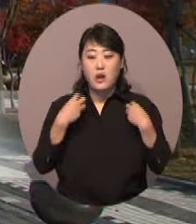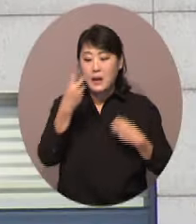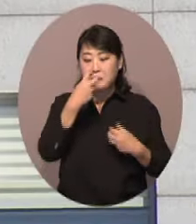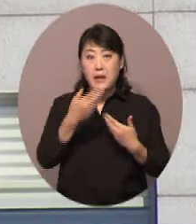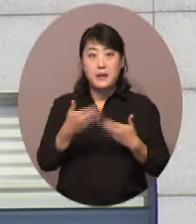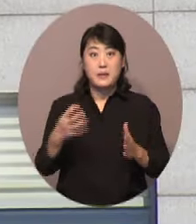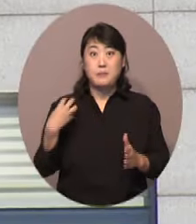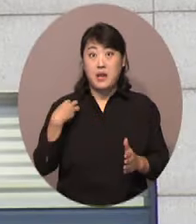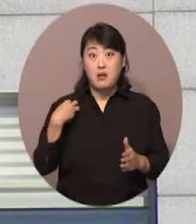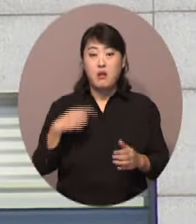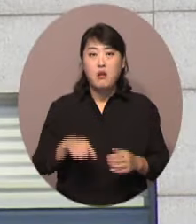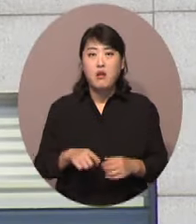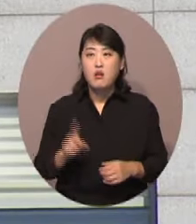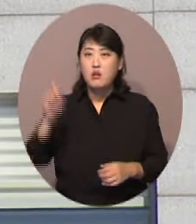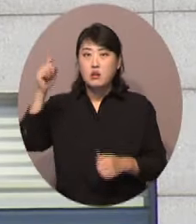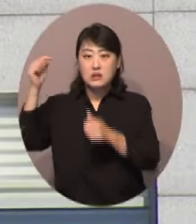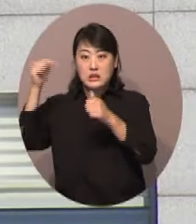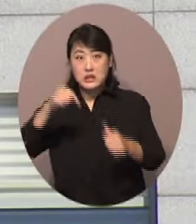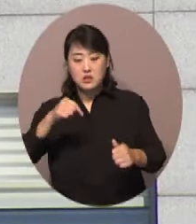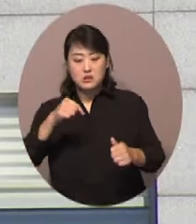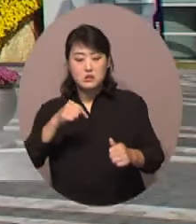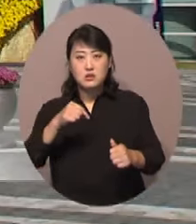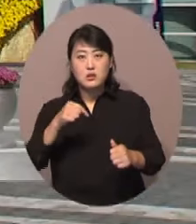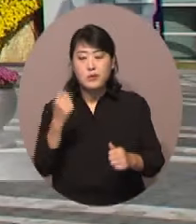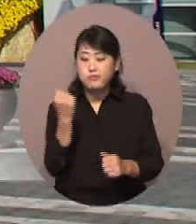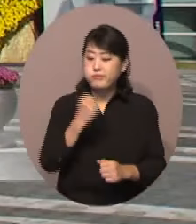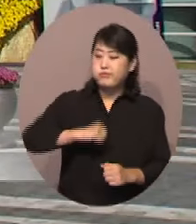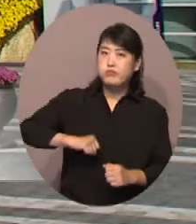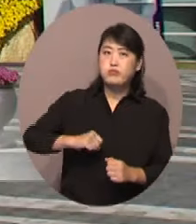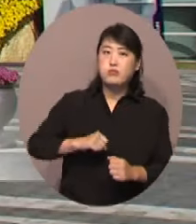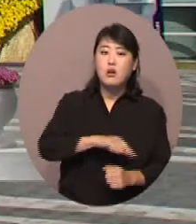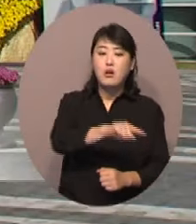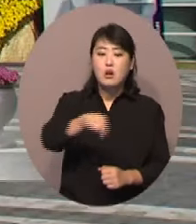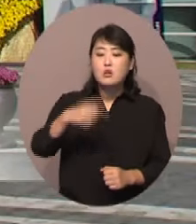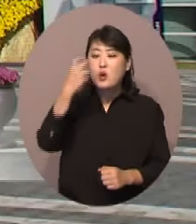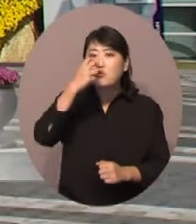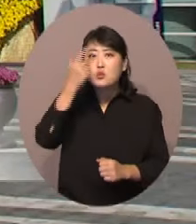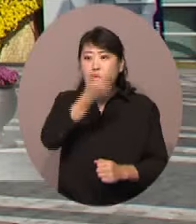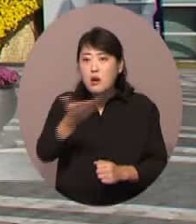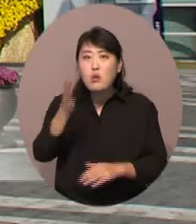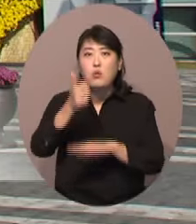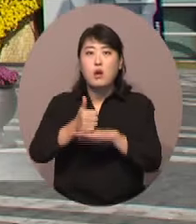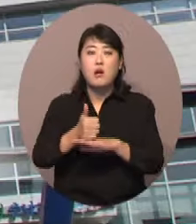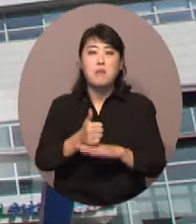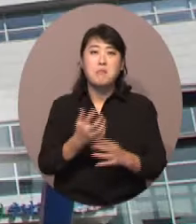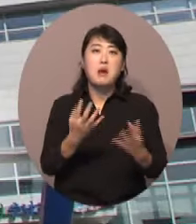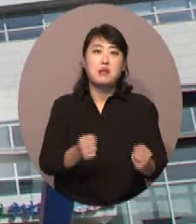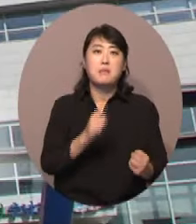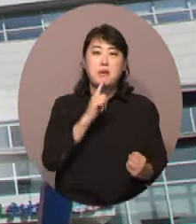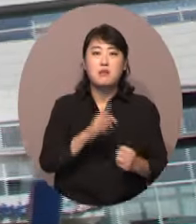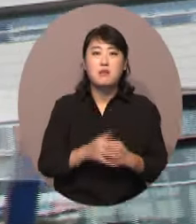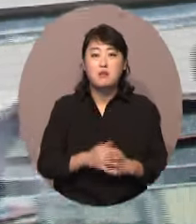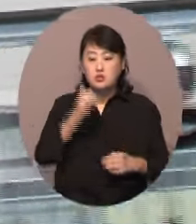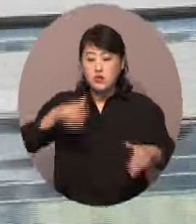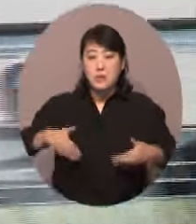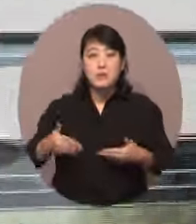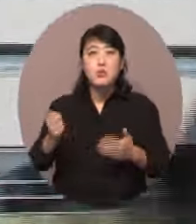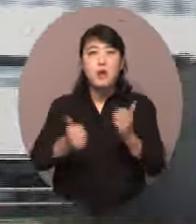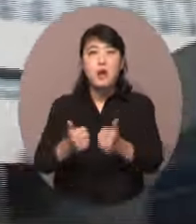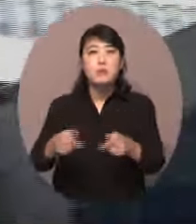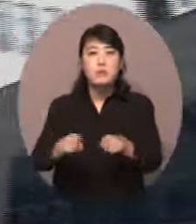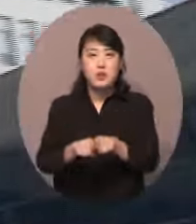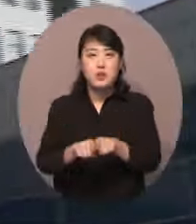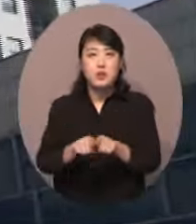조사에서 상급자의 정당한 지시에 따르지 않는 경우가 많은 것으로 조사됐다며 충남도 의회와 함께 의질 제한